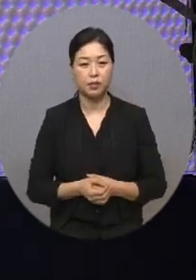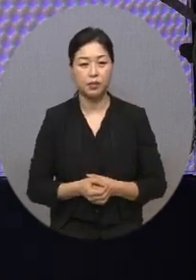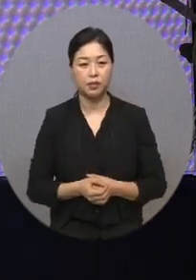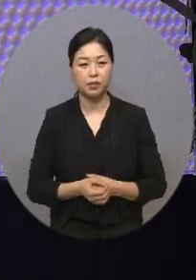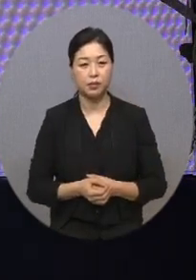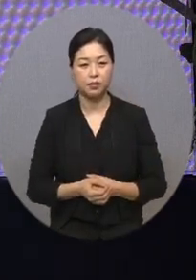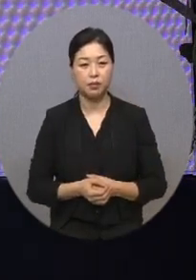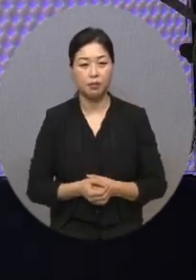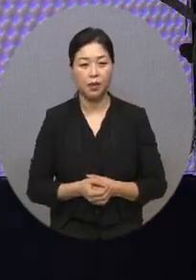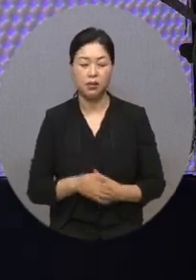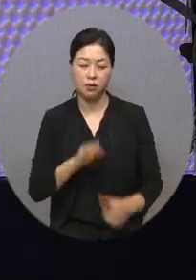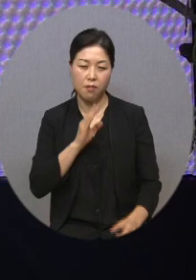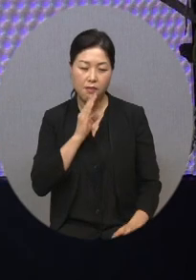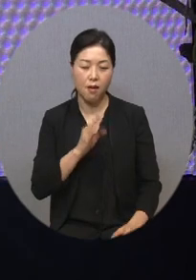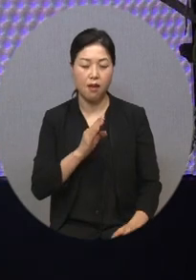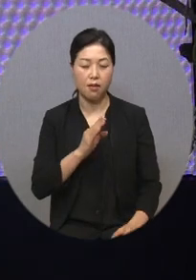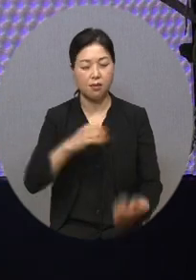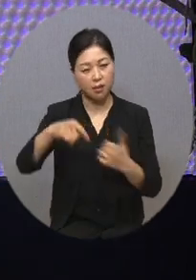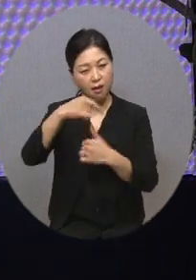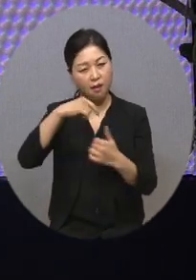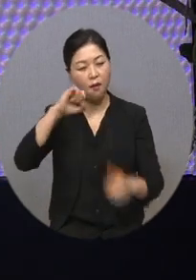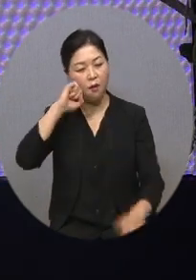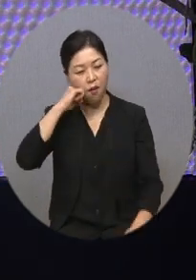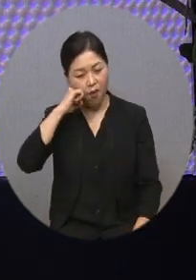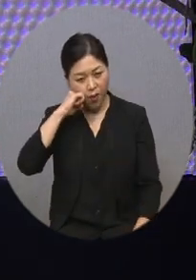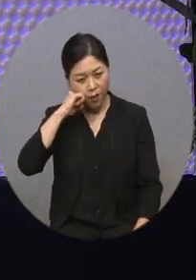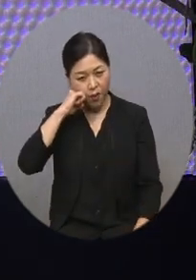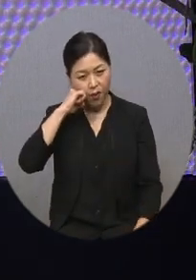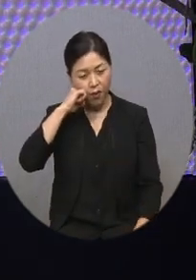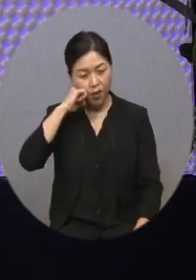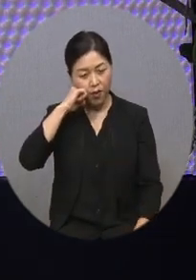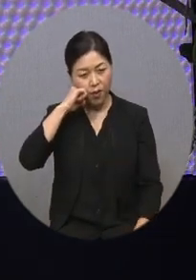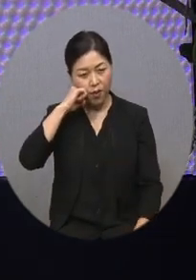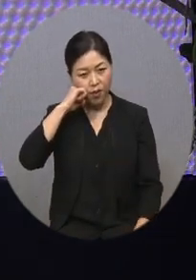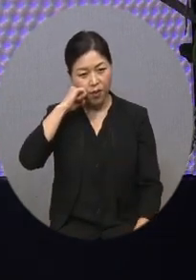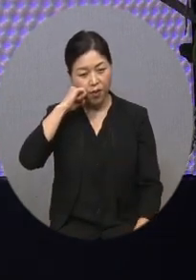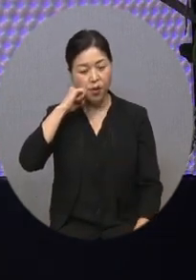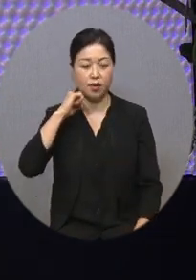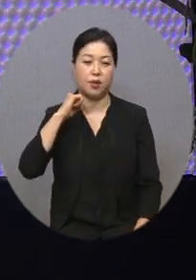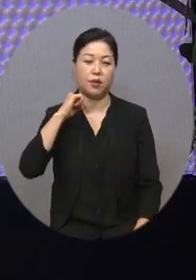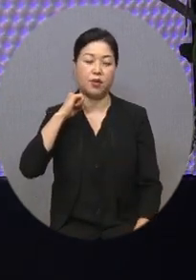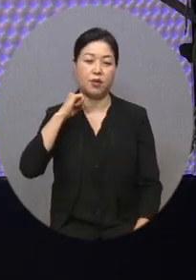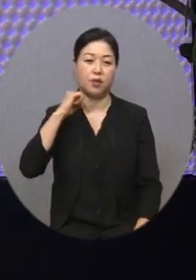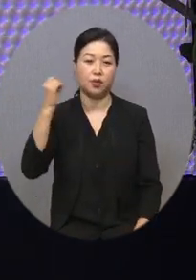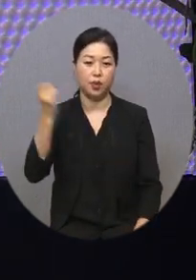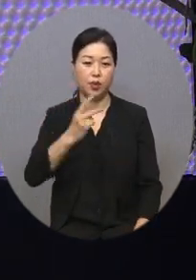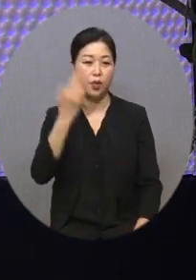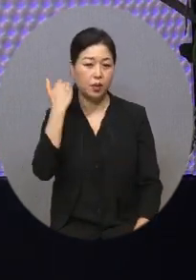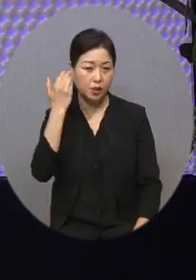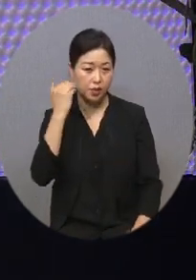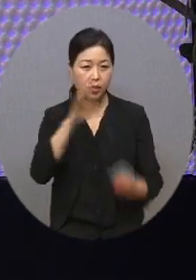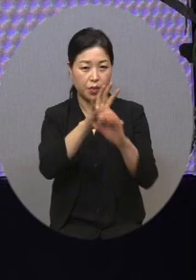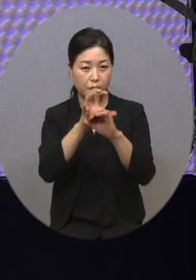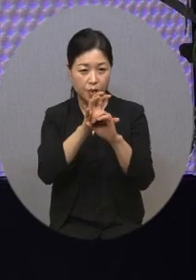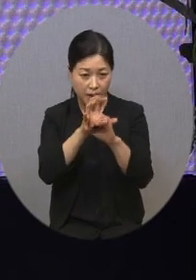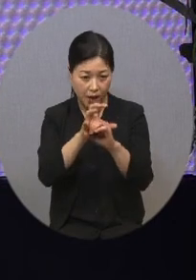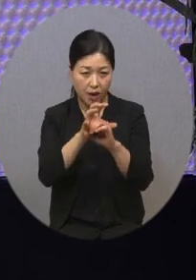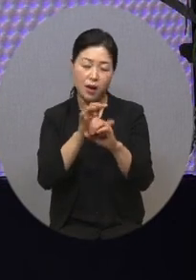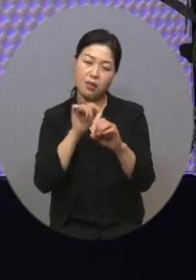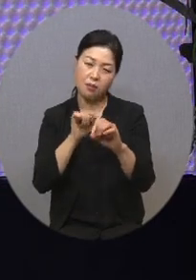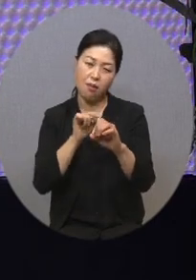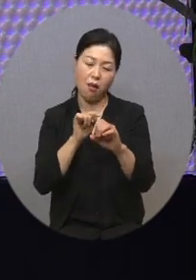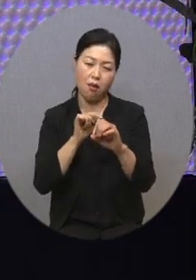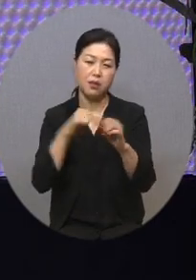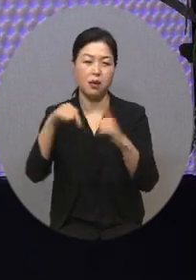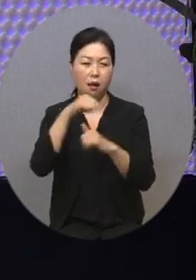정말로 참 그 어려운 여건 속에서도 또 요즘 코로나로 인해서 아주 그 어려운 상황